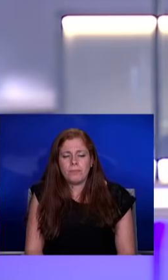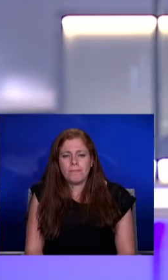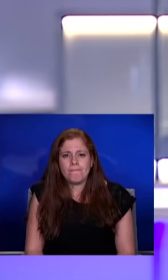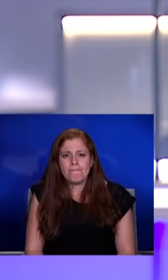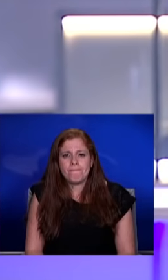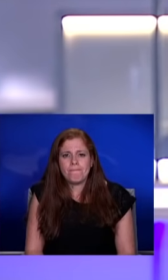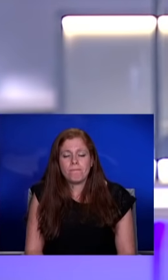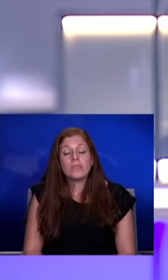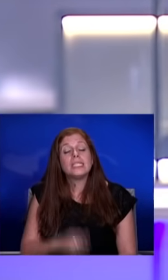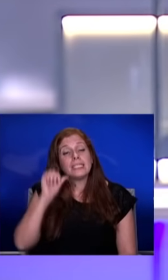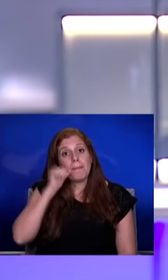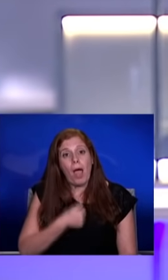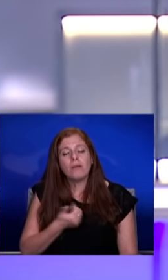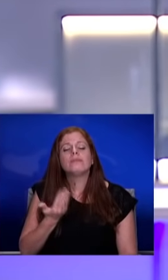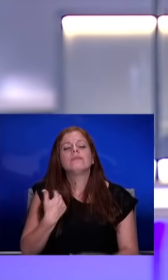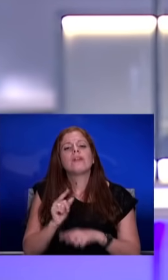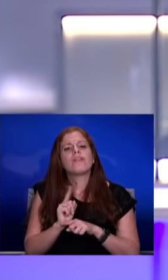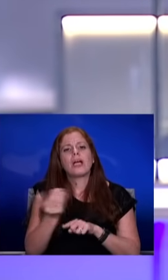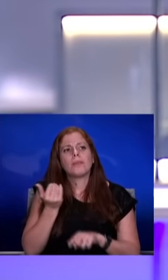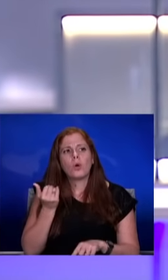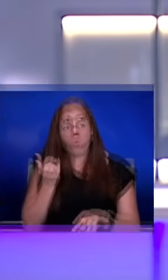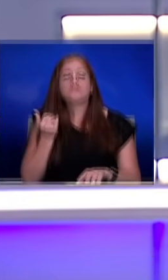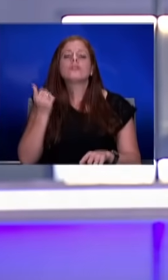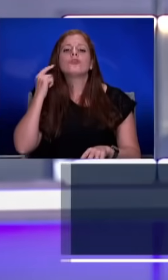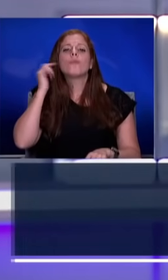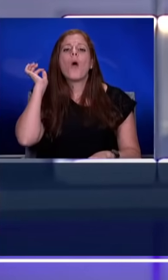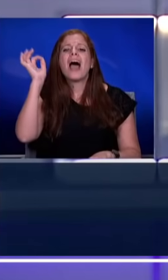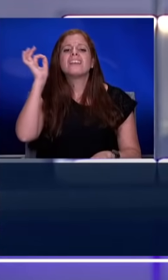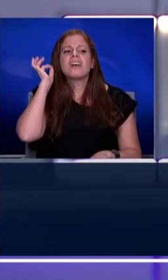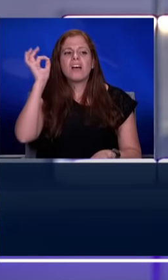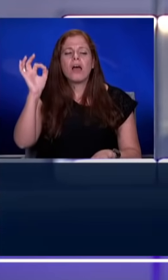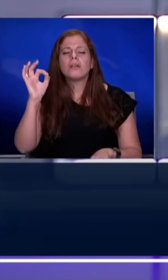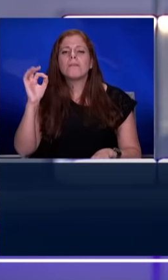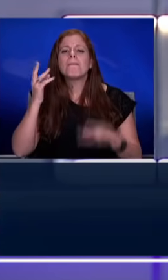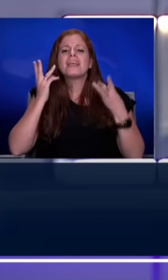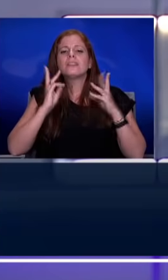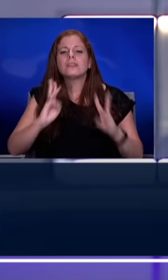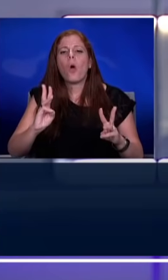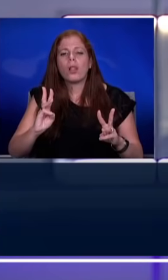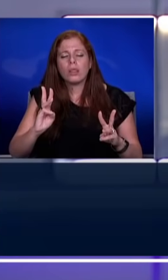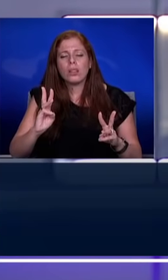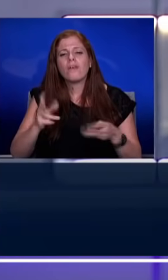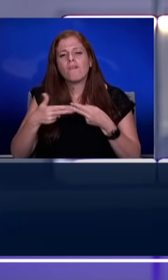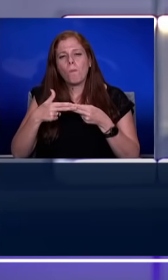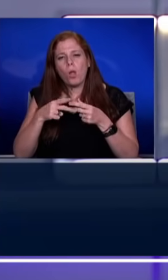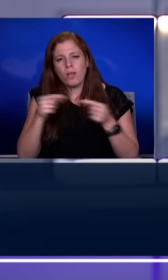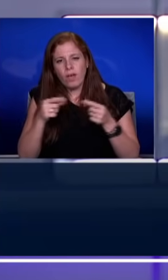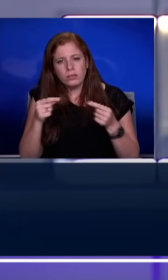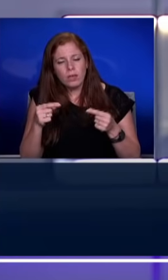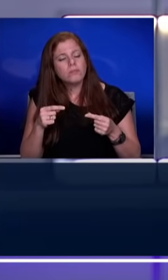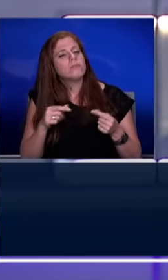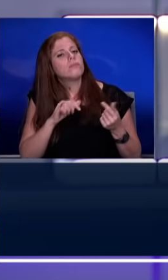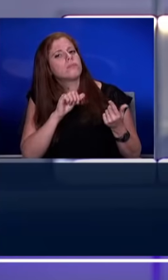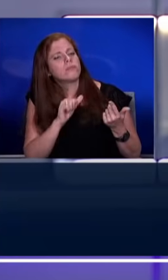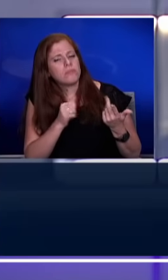זה מחר, ולפני דקות אחדות נשמעת אזעקת צבע אדום בסדרות ועוטף עזה. איתי בלומנטל כתבנו הצבאי על